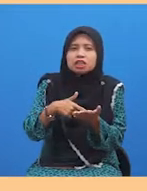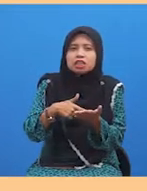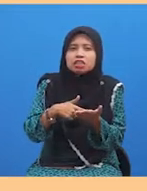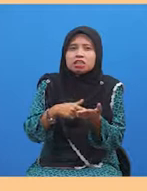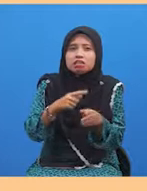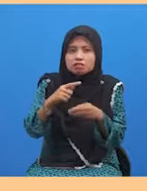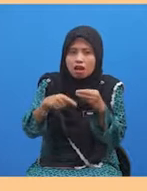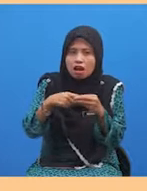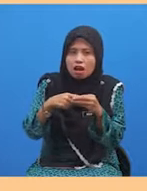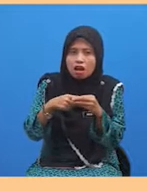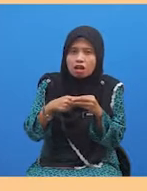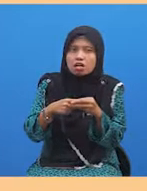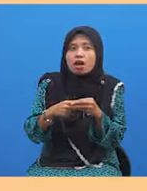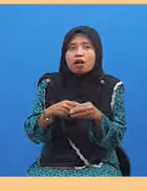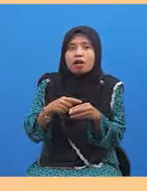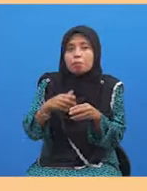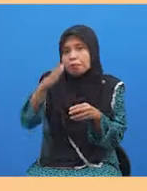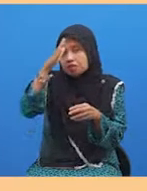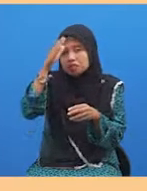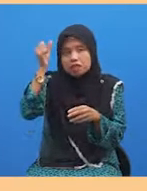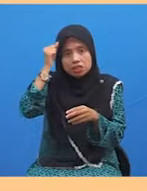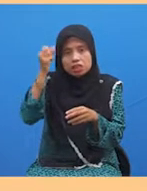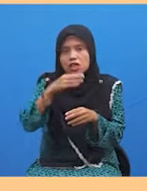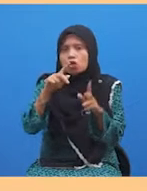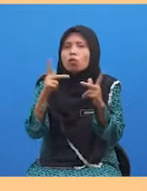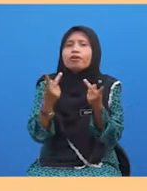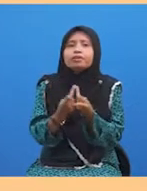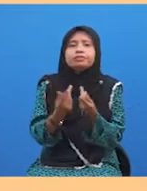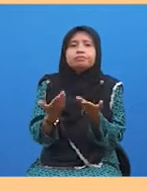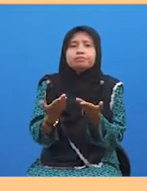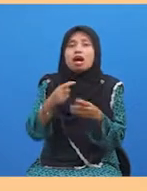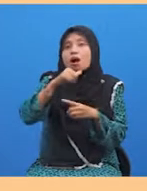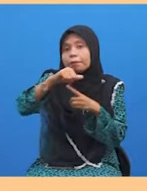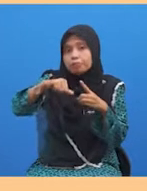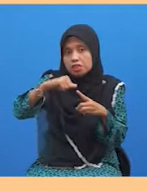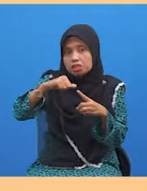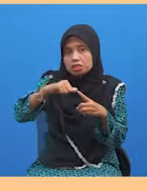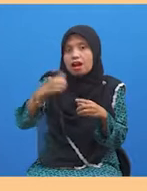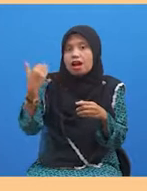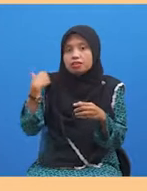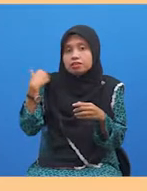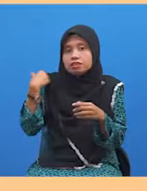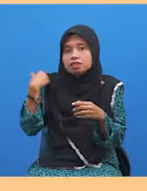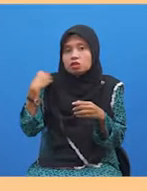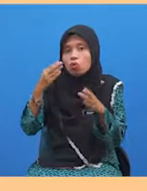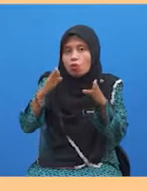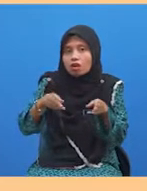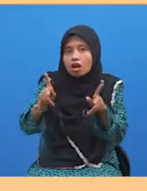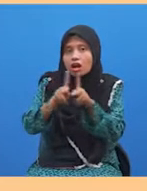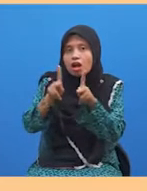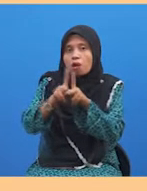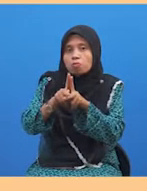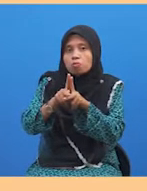tentang nasib Pak Saidi dan keluarganya. Apabila ada